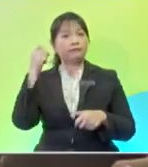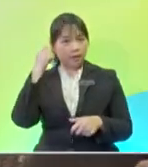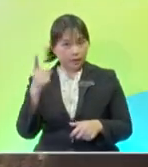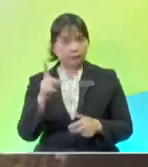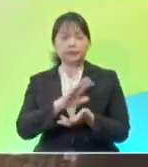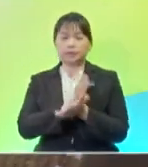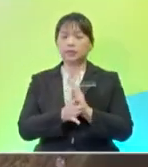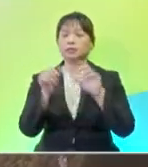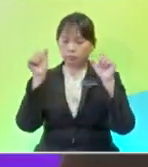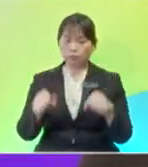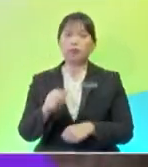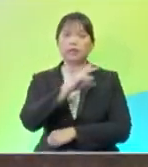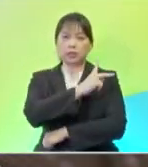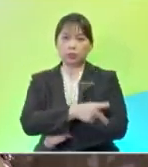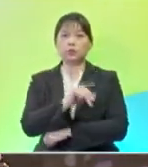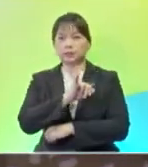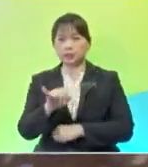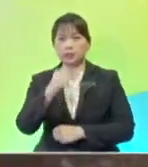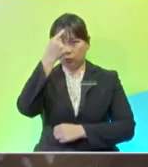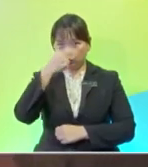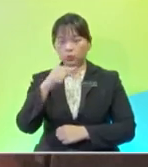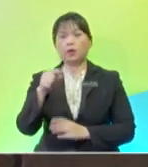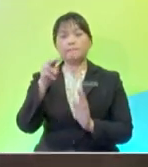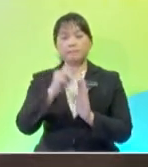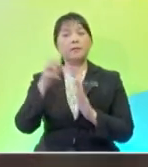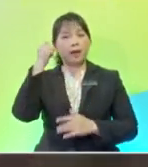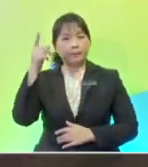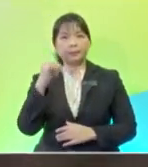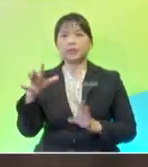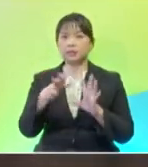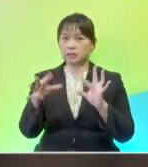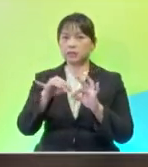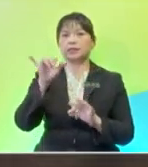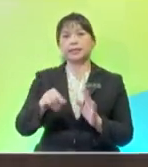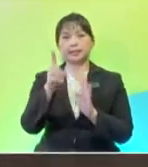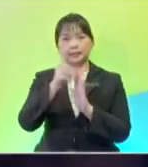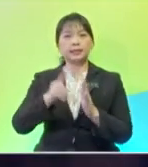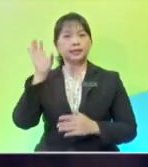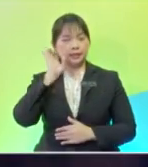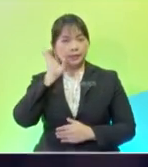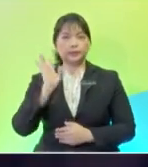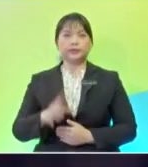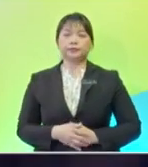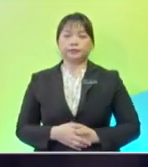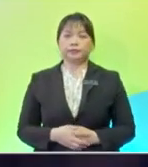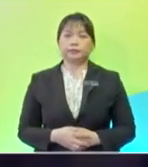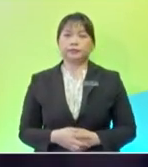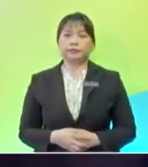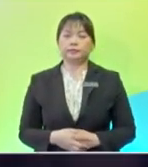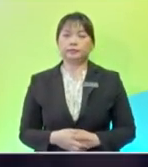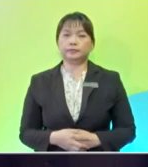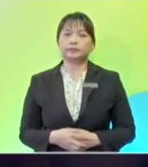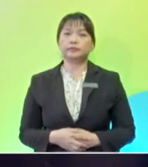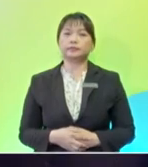menguasai untuk memahami cerita yang didengar oke yang ketiga